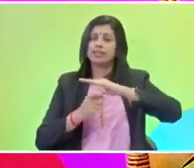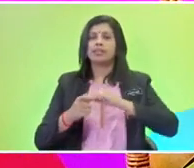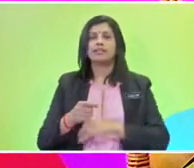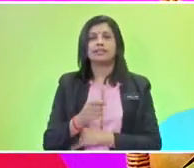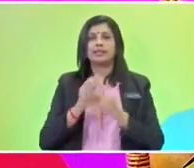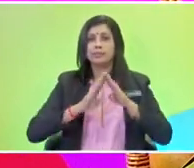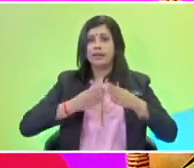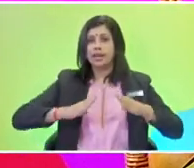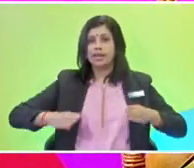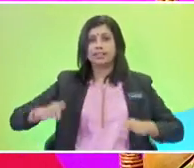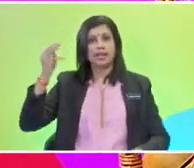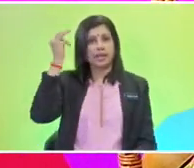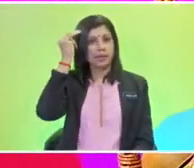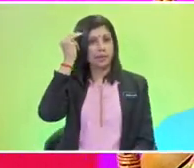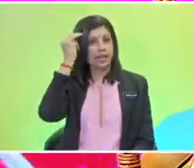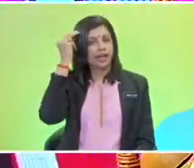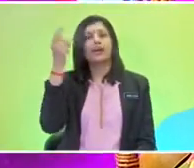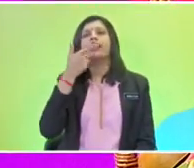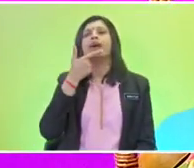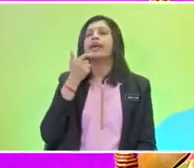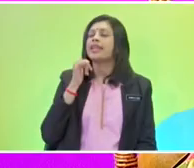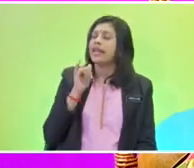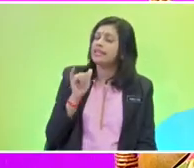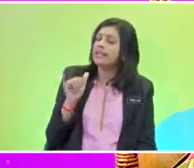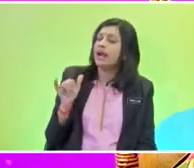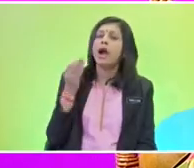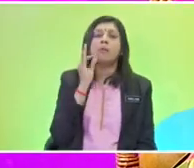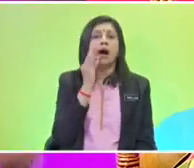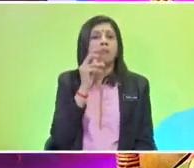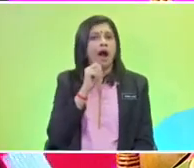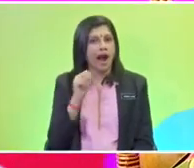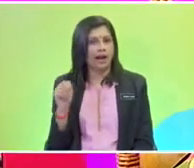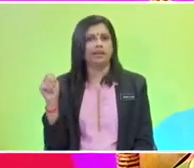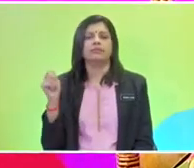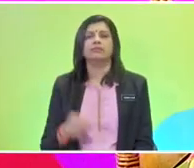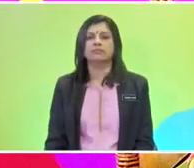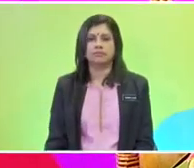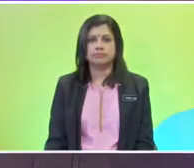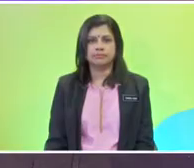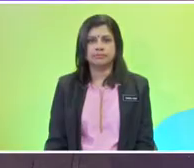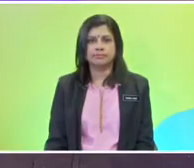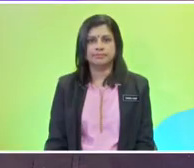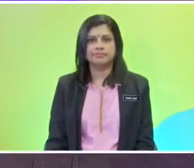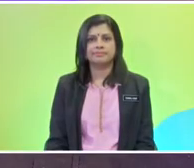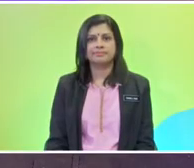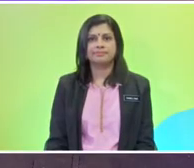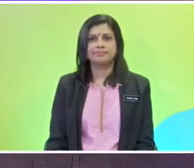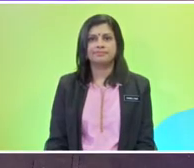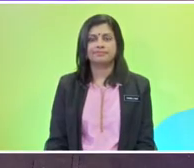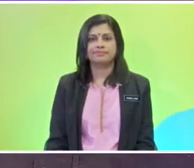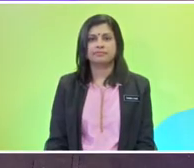pelajaran Bahasa Melayu. Enaknya buah-buahan bersama dengan saya Din dan juga Cikgu Zaliha. Tapi kan,